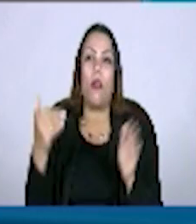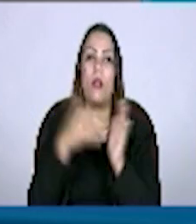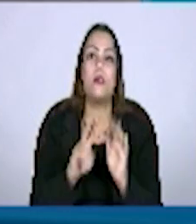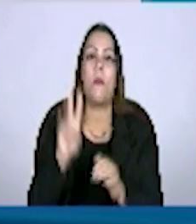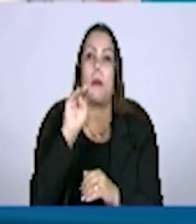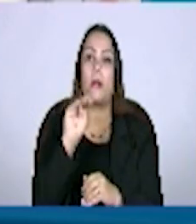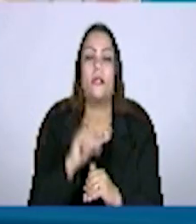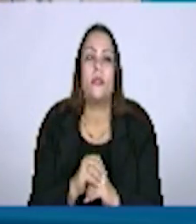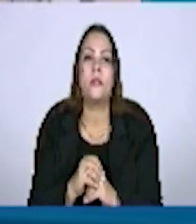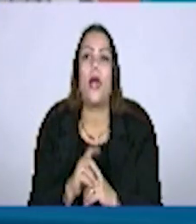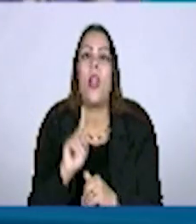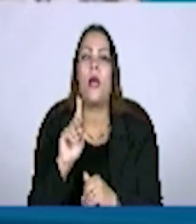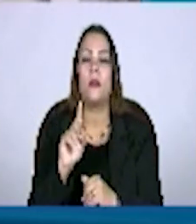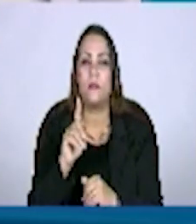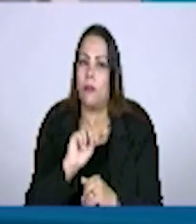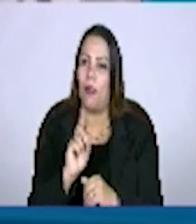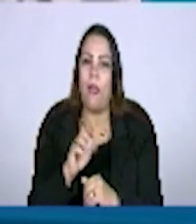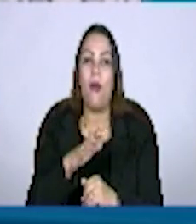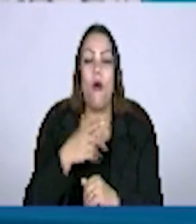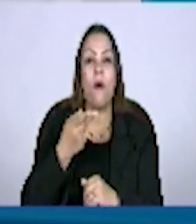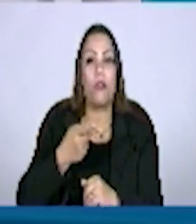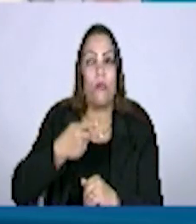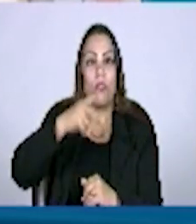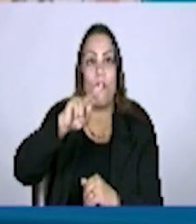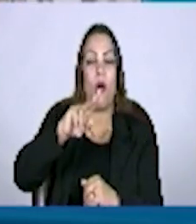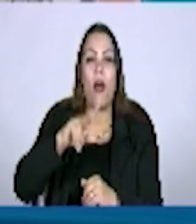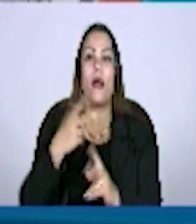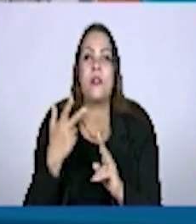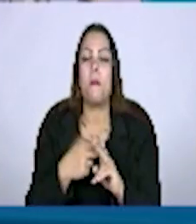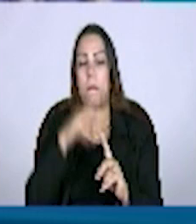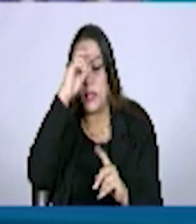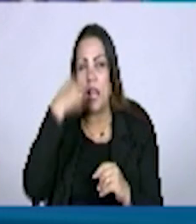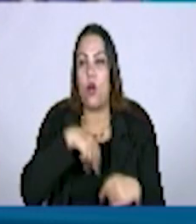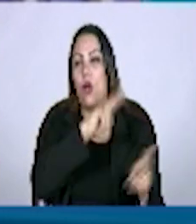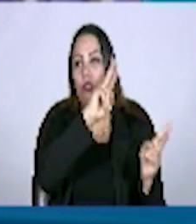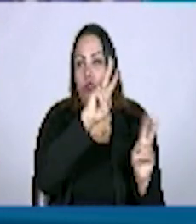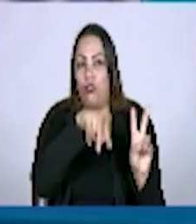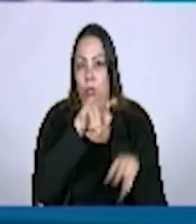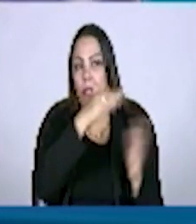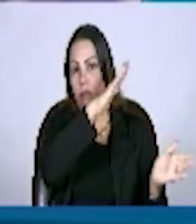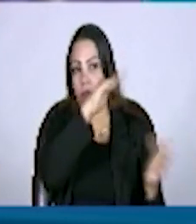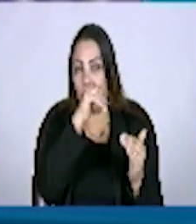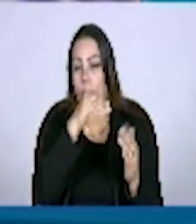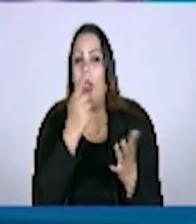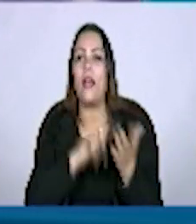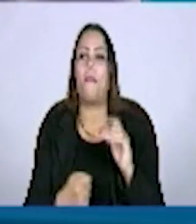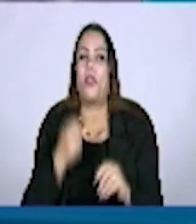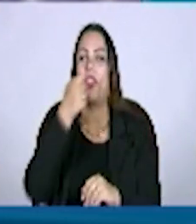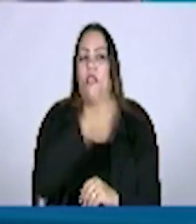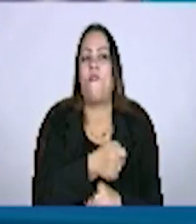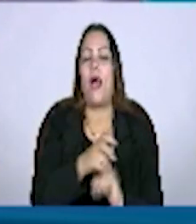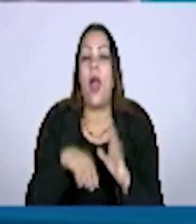47 دلوقتي لكن لا ارتفاع مصروفات الشحن يعني احد المستوردين بيقول ان كانت